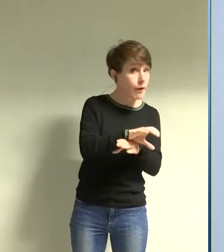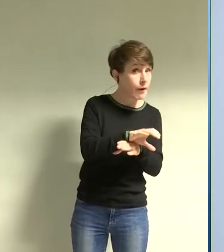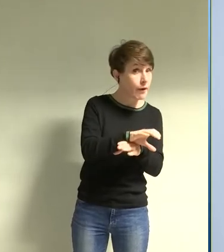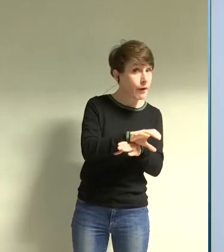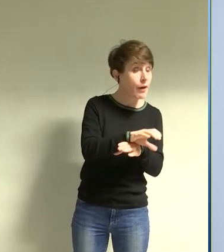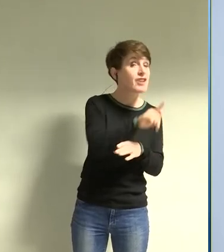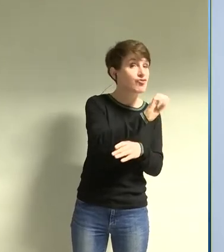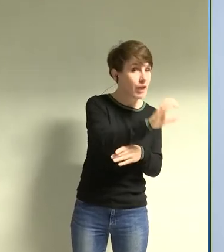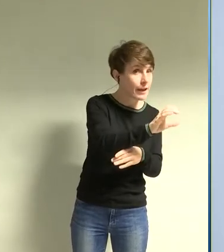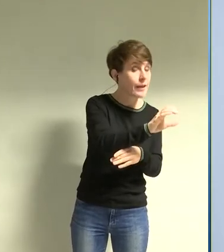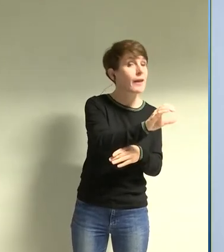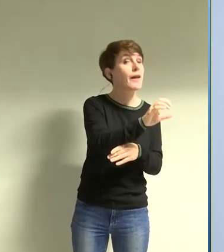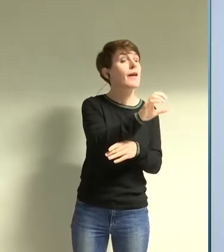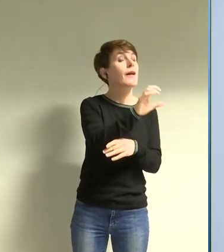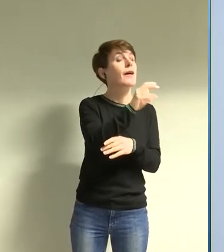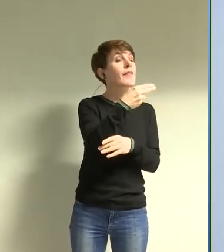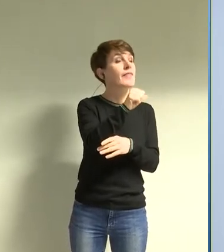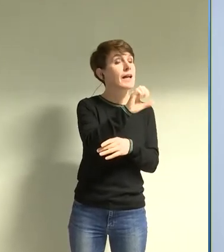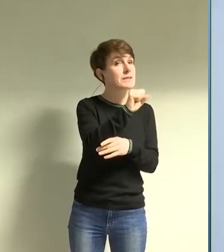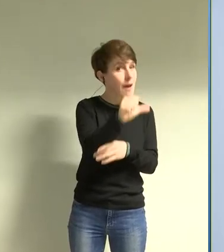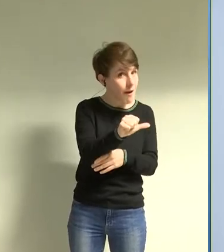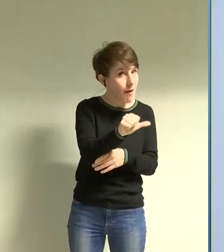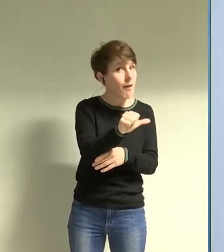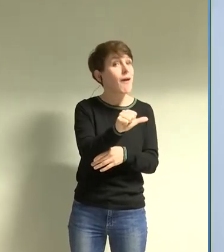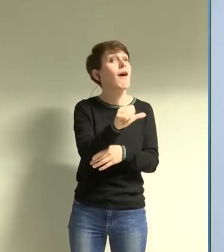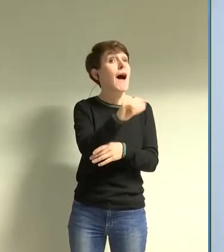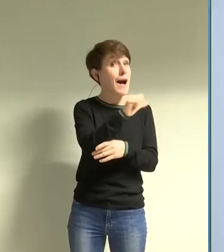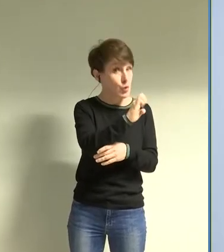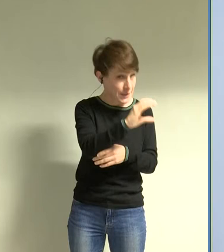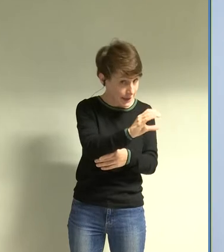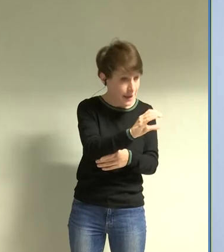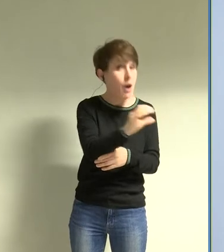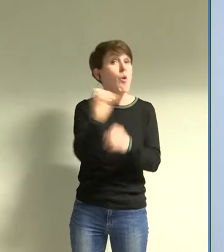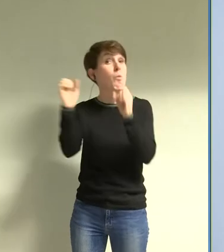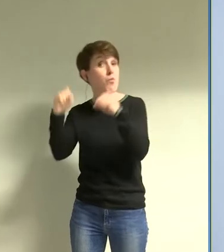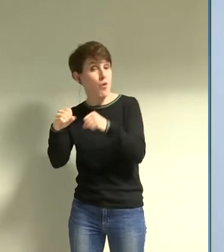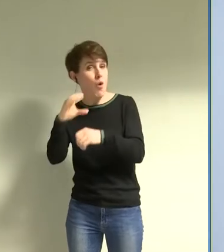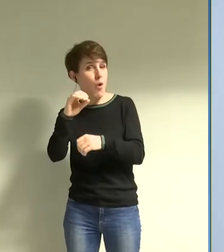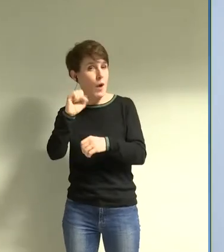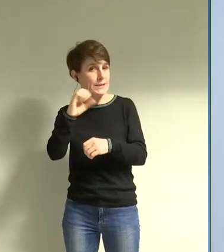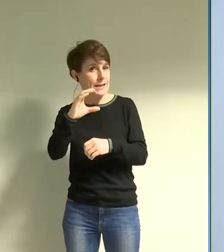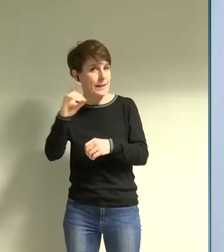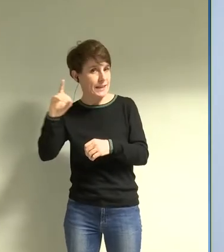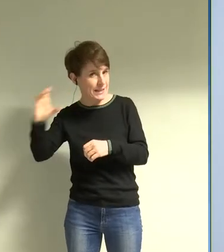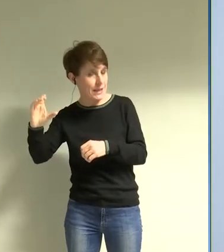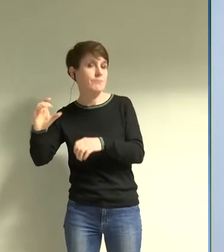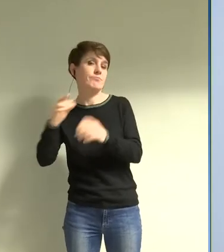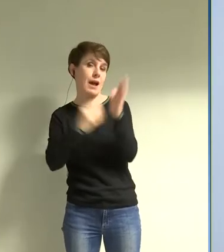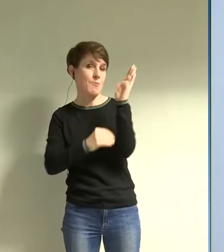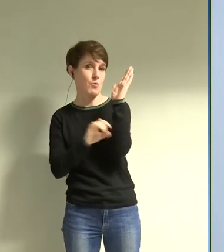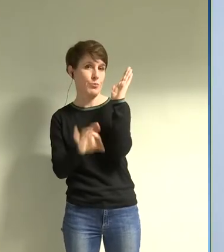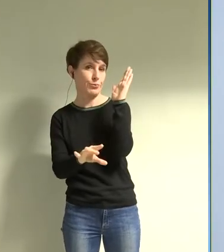gec et nasa et à eux c'est qu'ils votent pour ou un cdd c'est l'amendement est rejeté